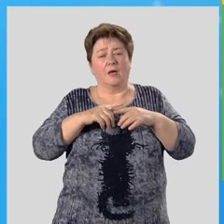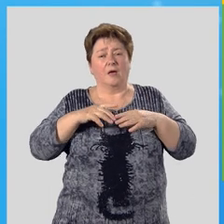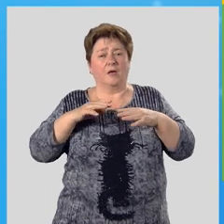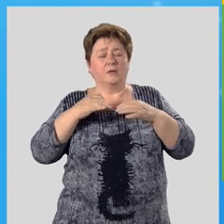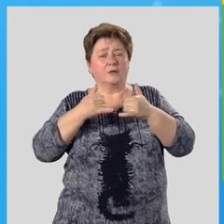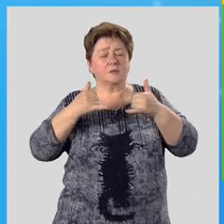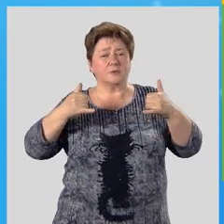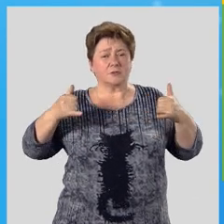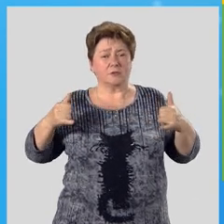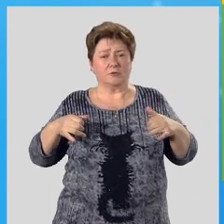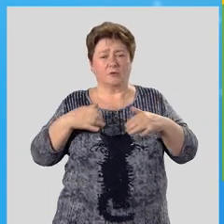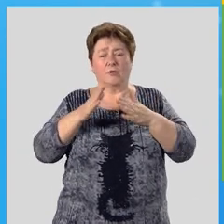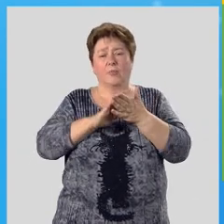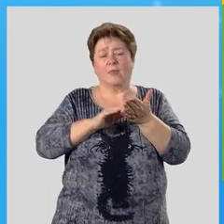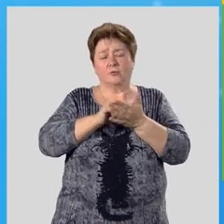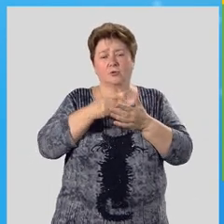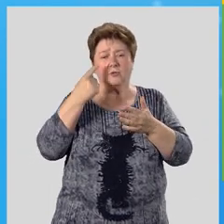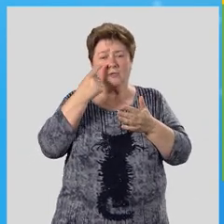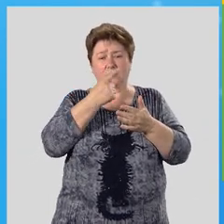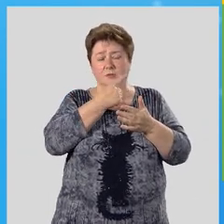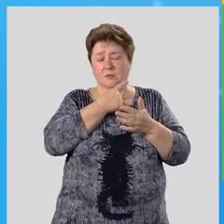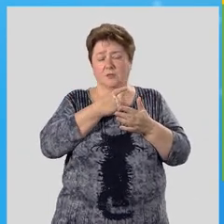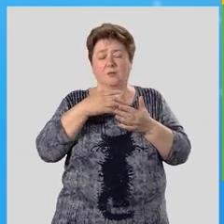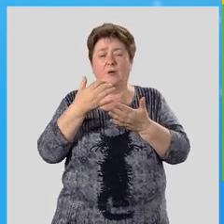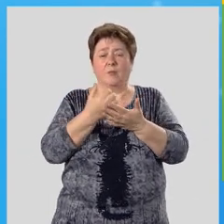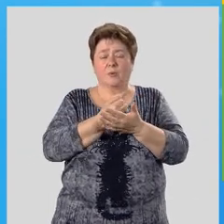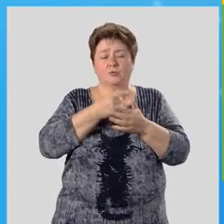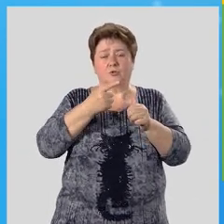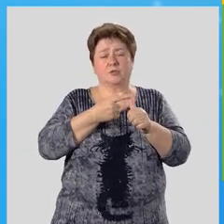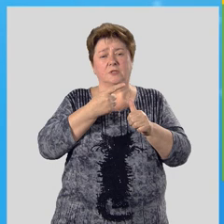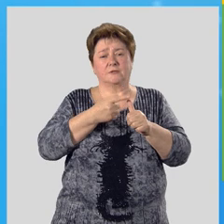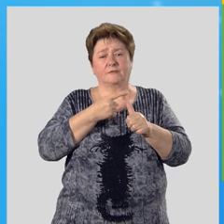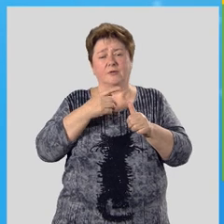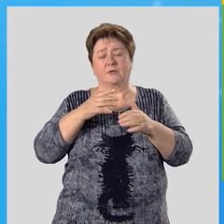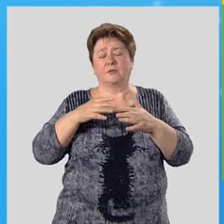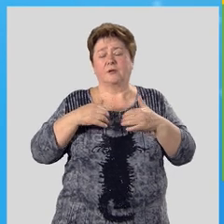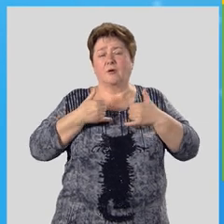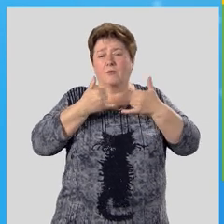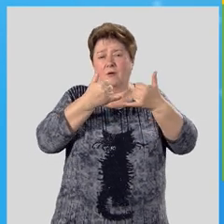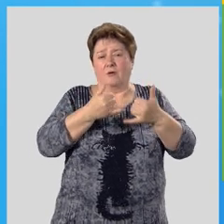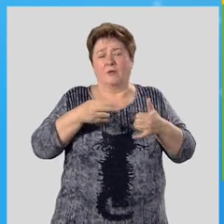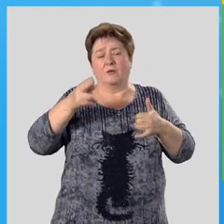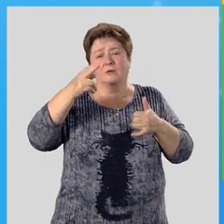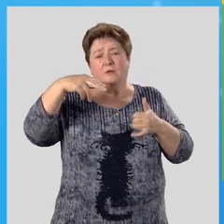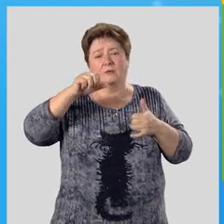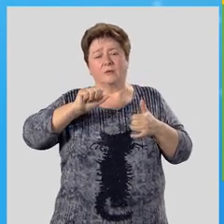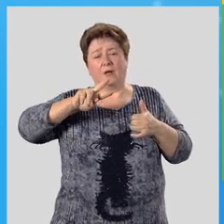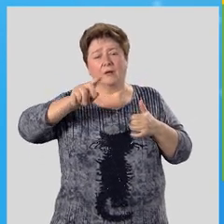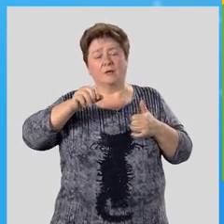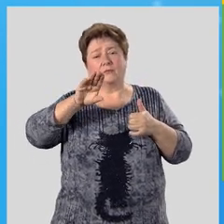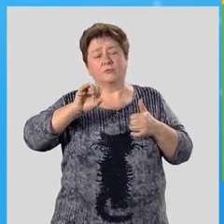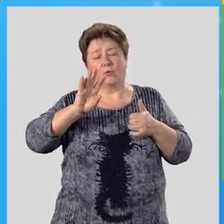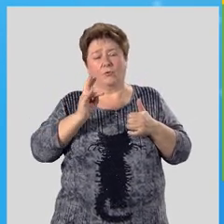довольно распространенное нарушение зрения получило свое название в честь Джона Дальтона,